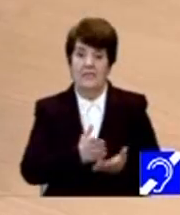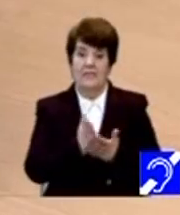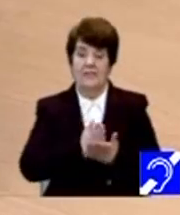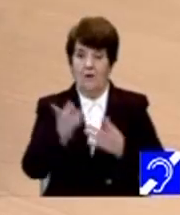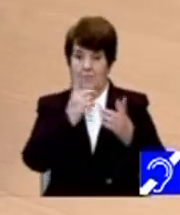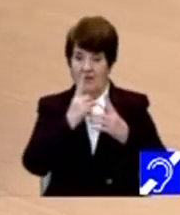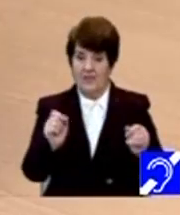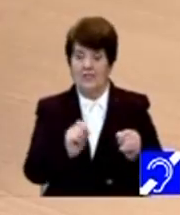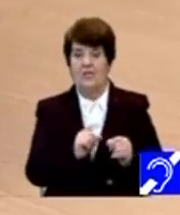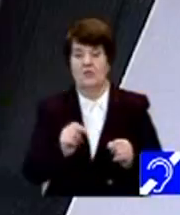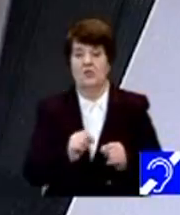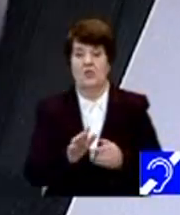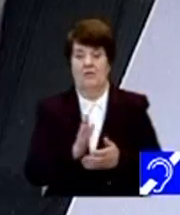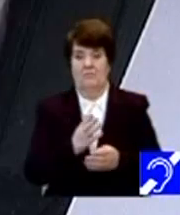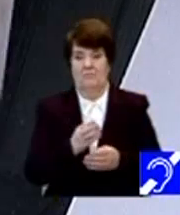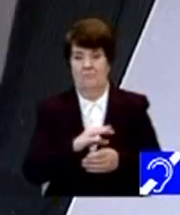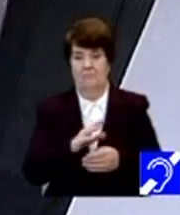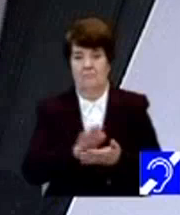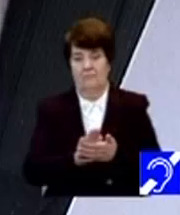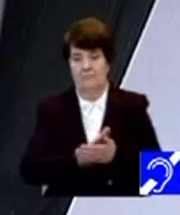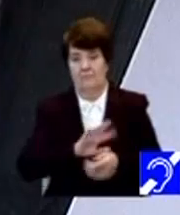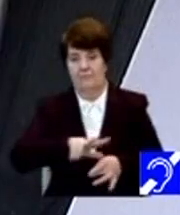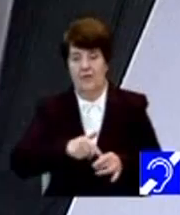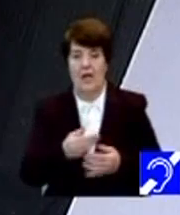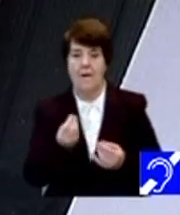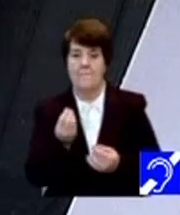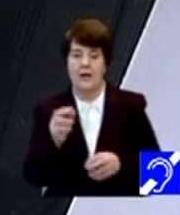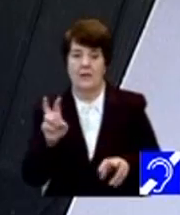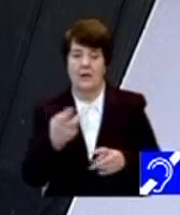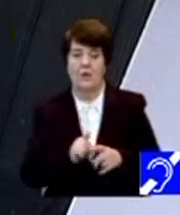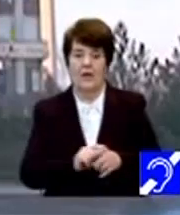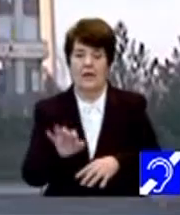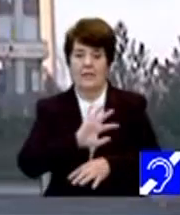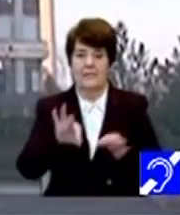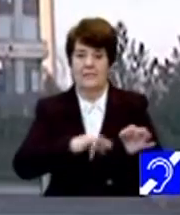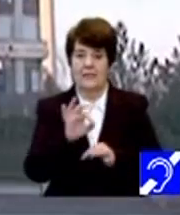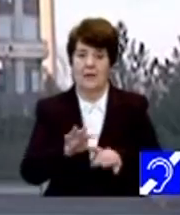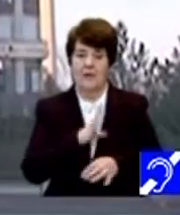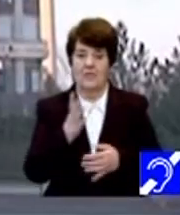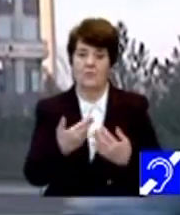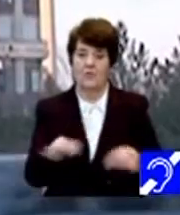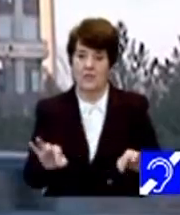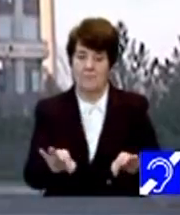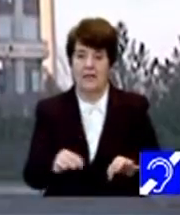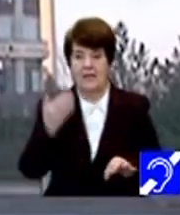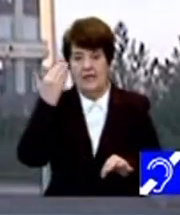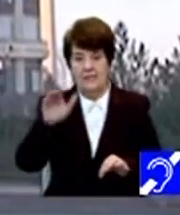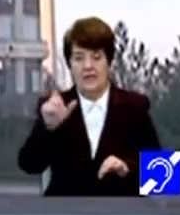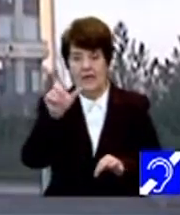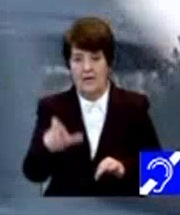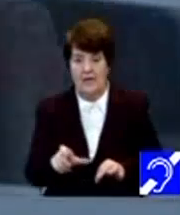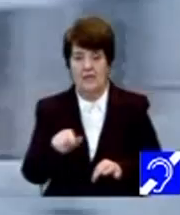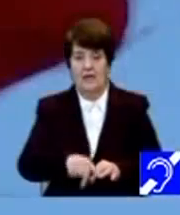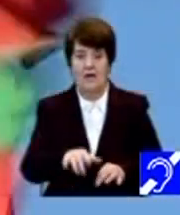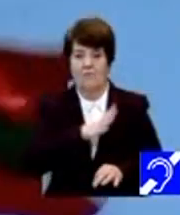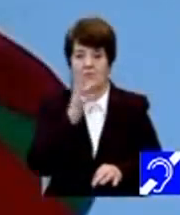Cei de la Serviciul Prevenirea și Combaterea Spălării Banilor au declarat că anumite bănci implicate în schemă ar fi eliberat banii unor cetățeni